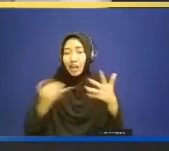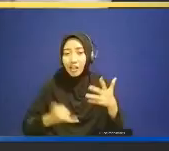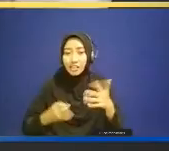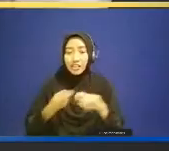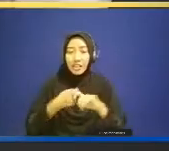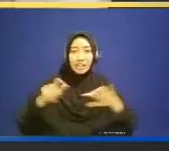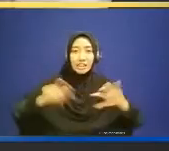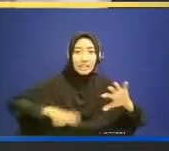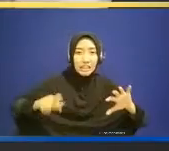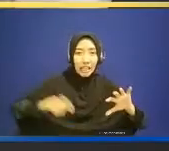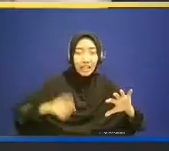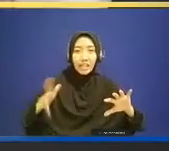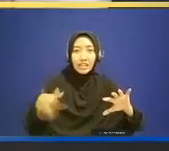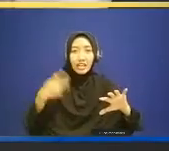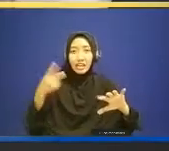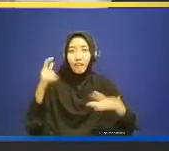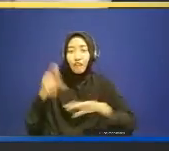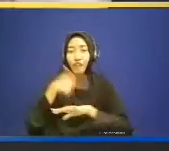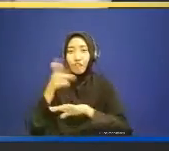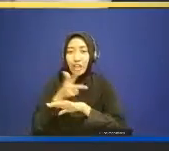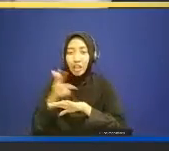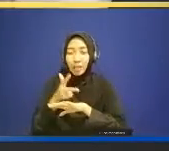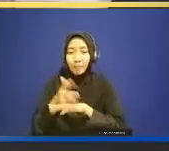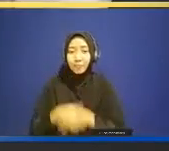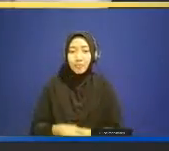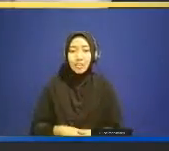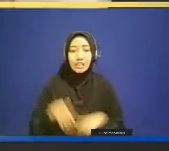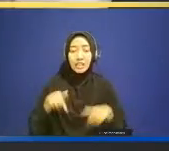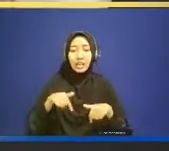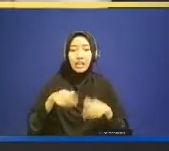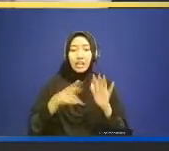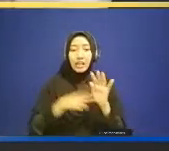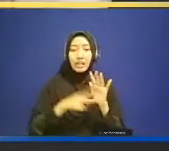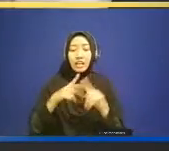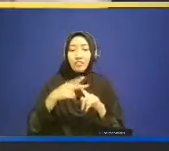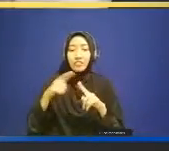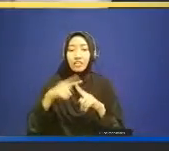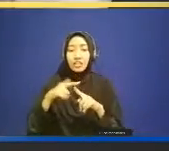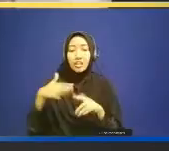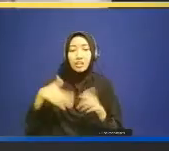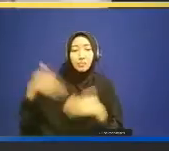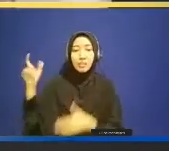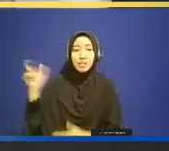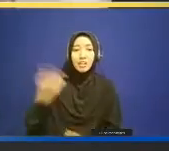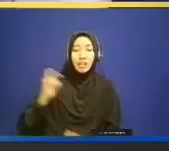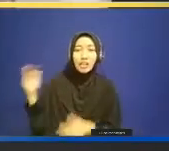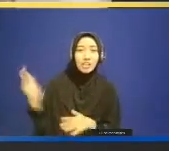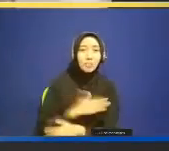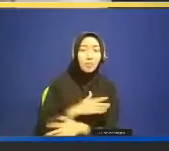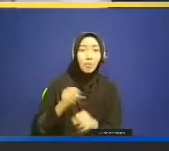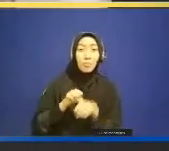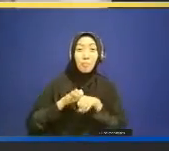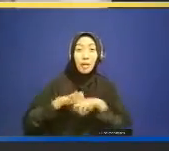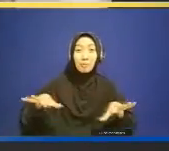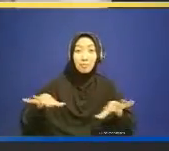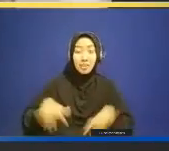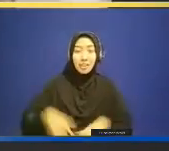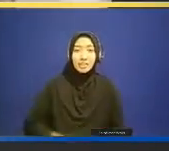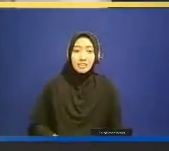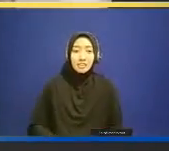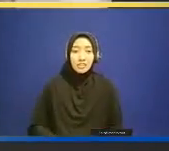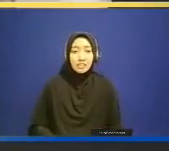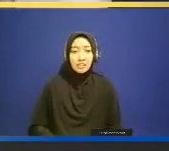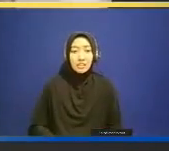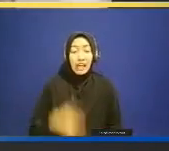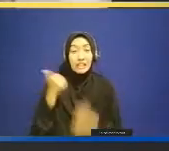dari desain yang teman-teman dari selesai kepada main FTV sekarang malah lebih kaya dibanding sebelum pandemic ya jadi nih malah